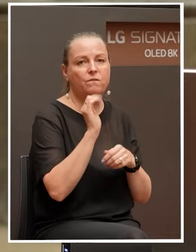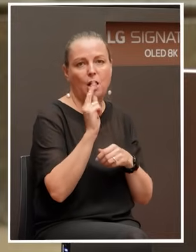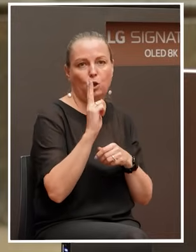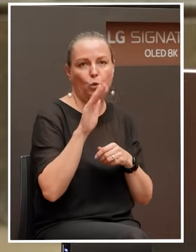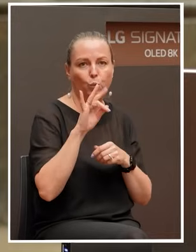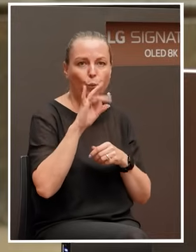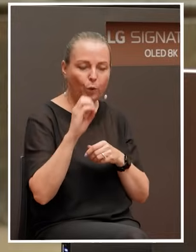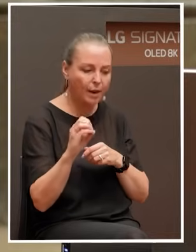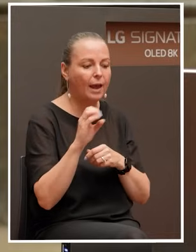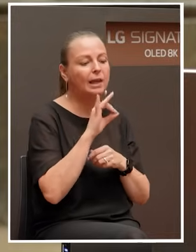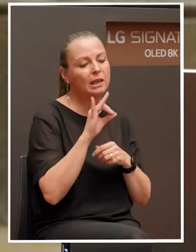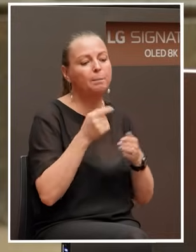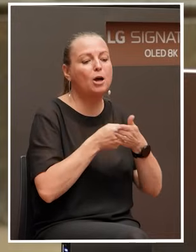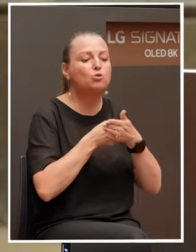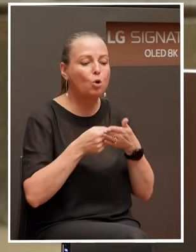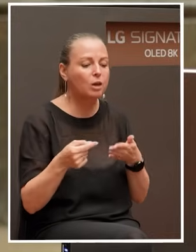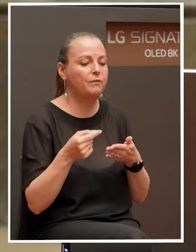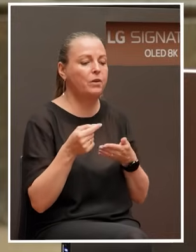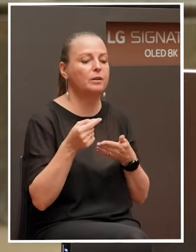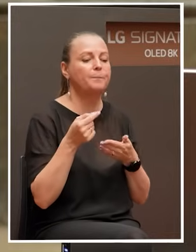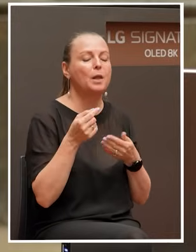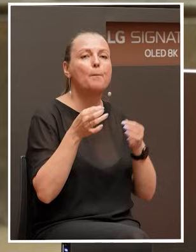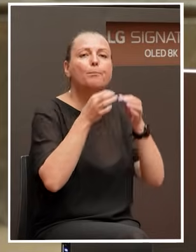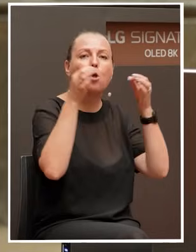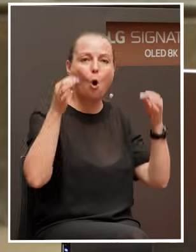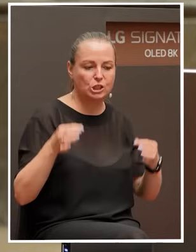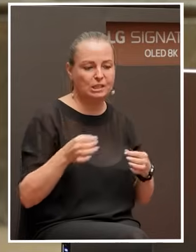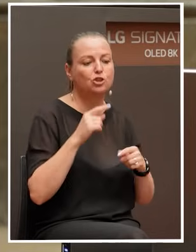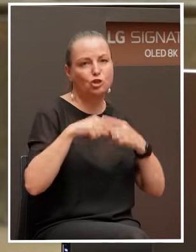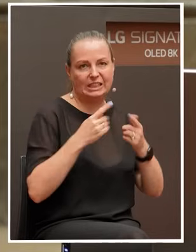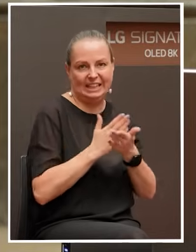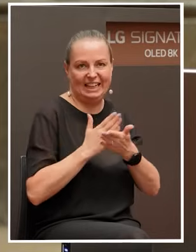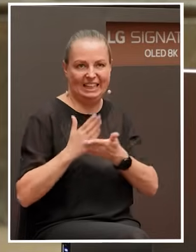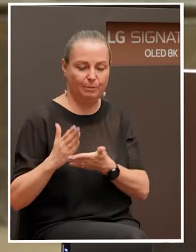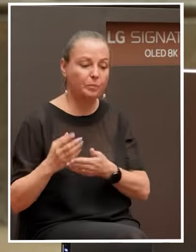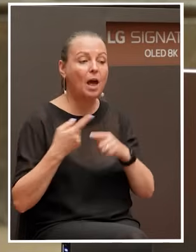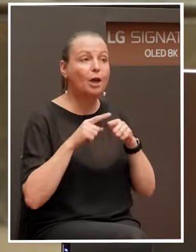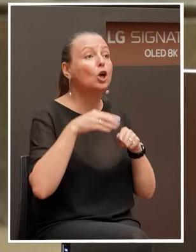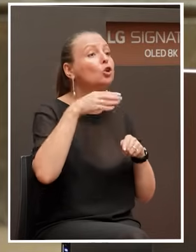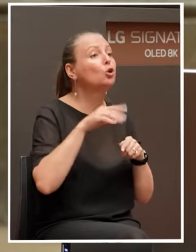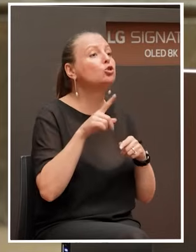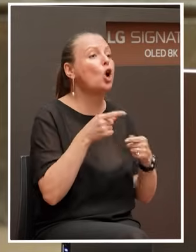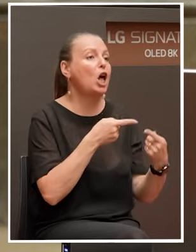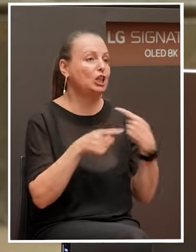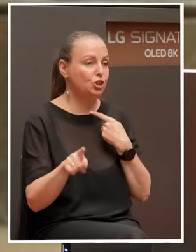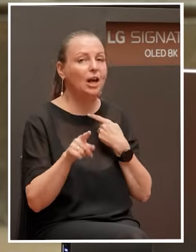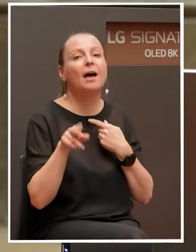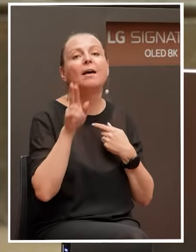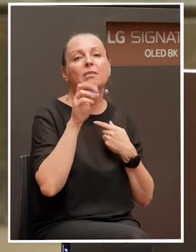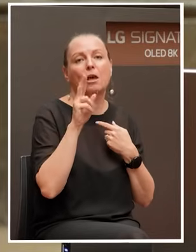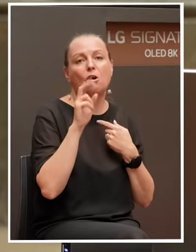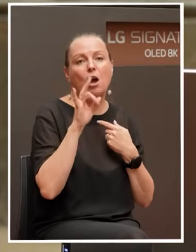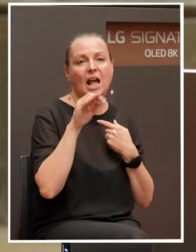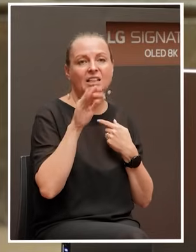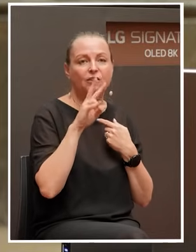и подчеркивает плоскостность и ритм, повторюсь. Это то, что отличает декоративное понимание